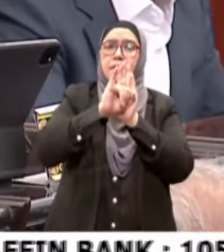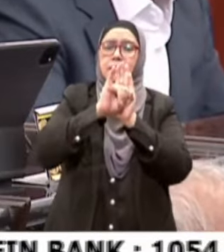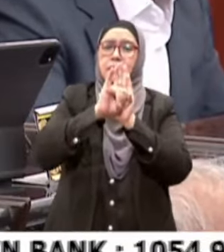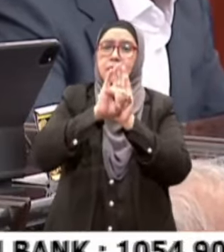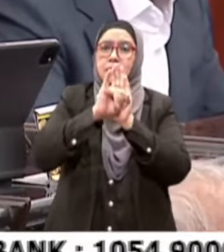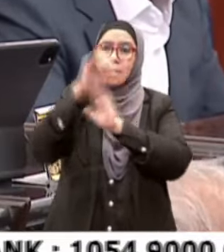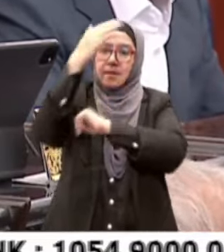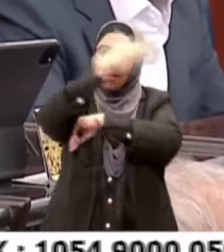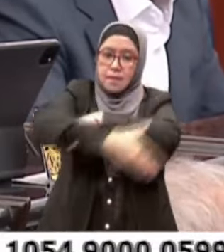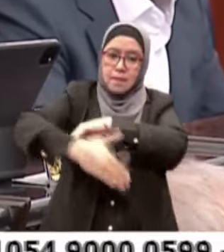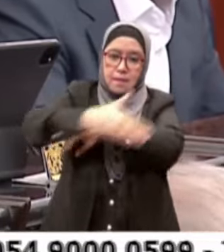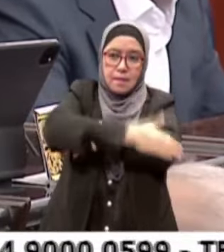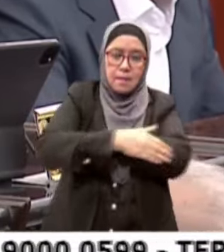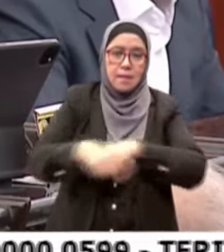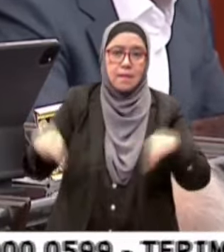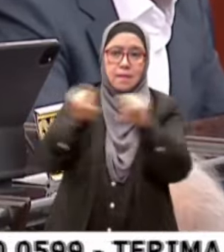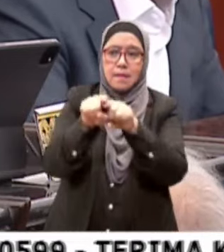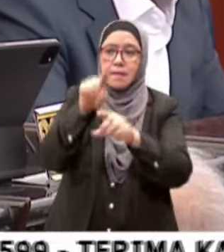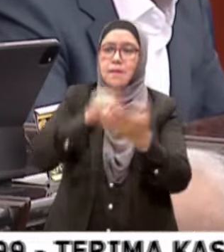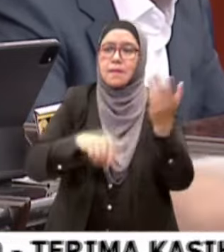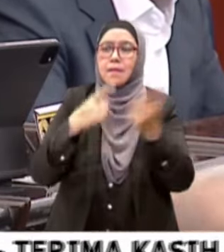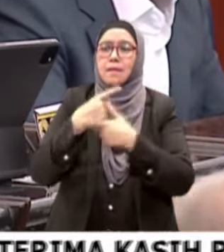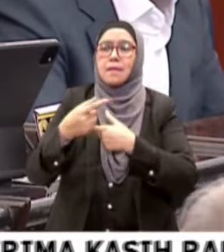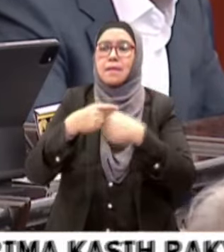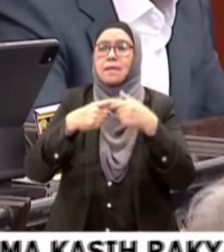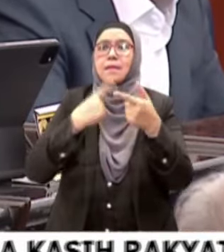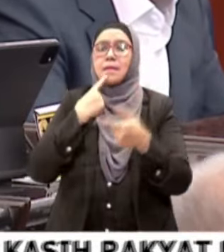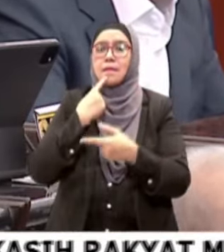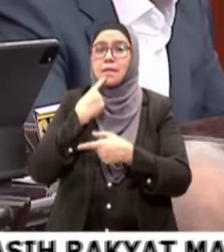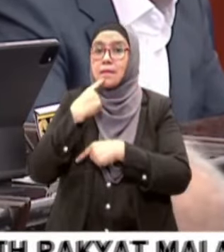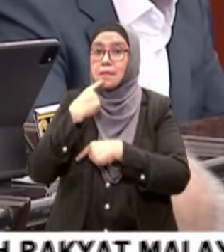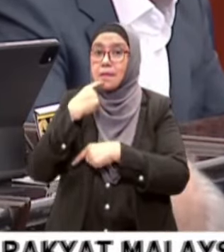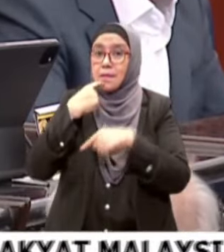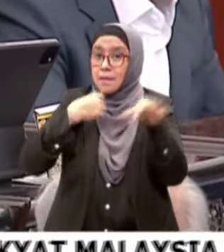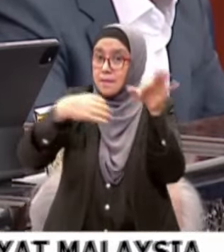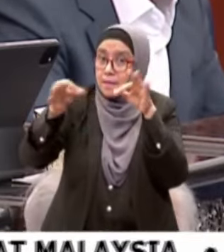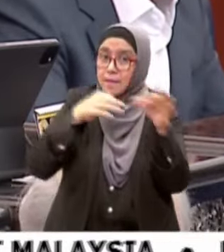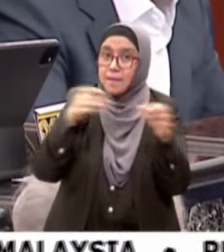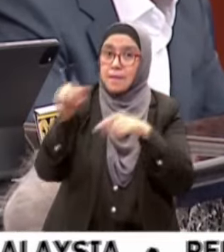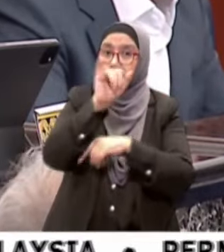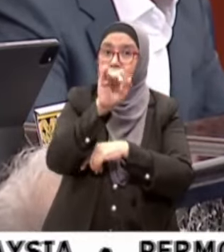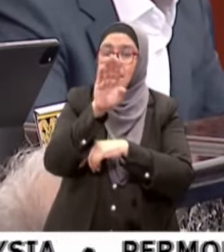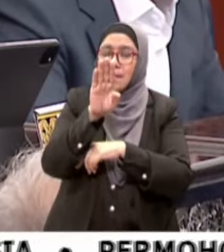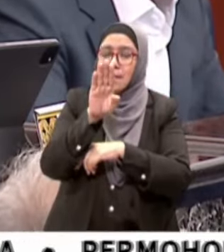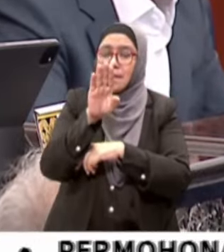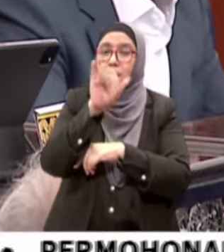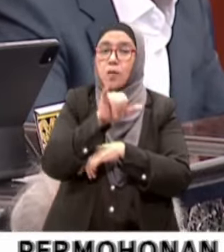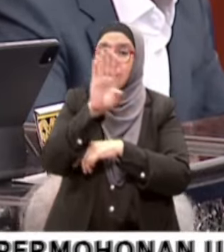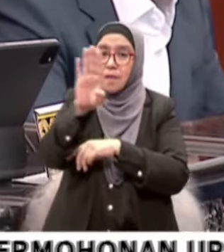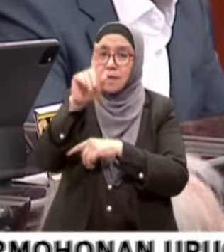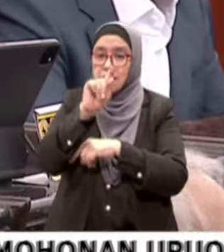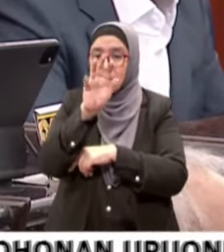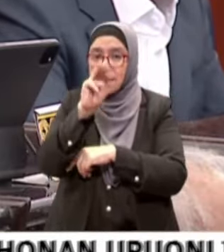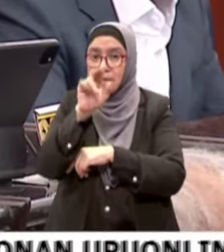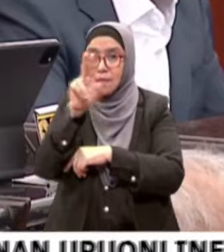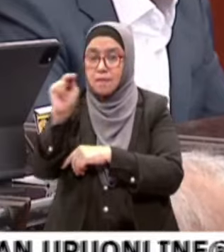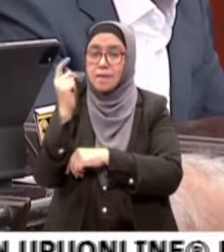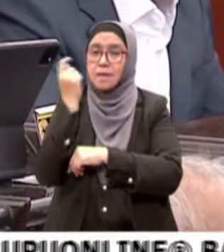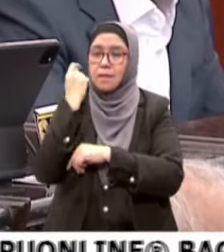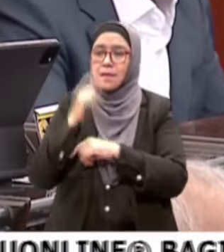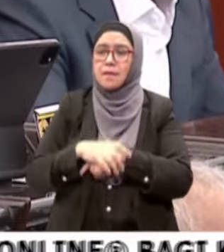seperti Tambun tadi Cumanya soalan saya adakah kerajaan telah